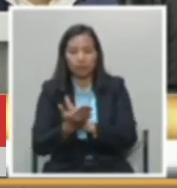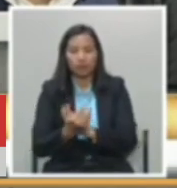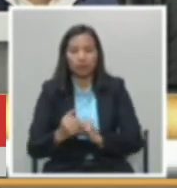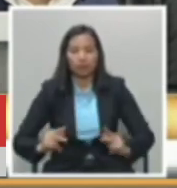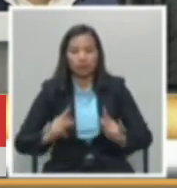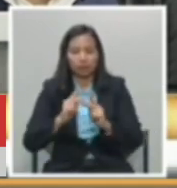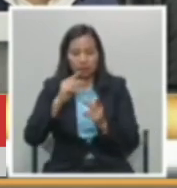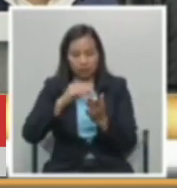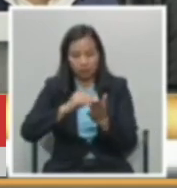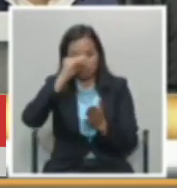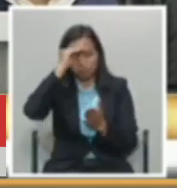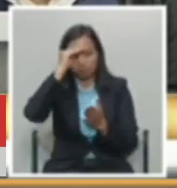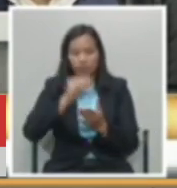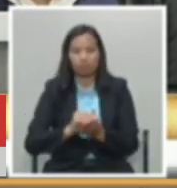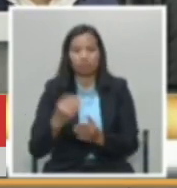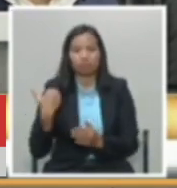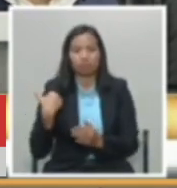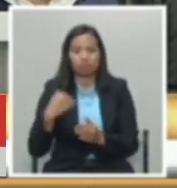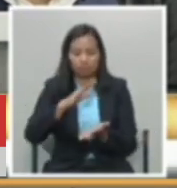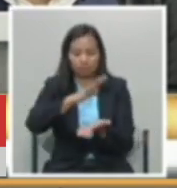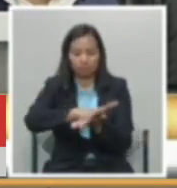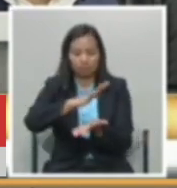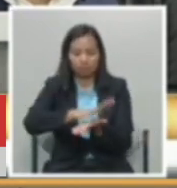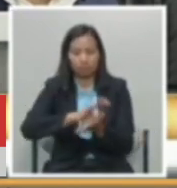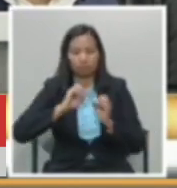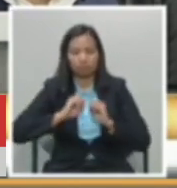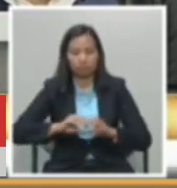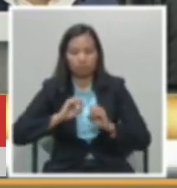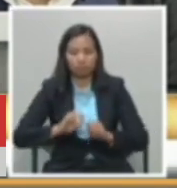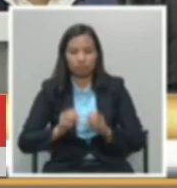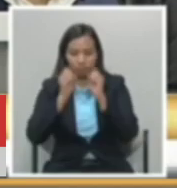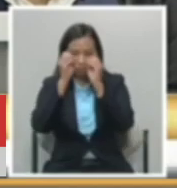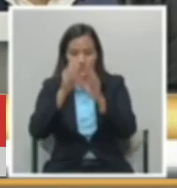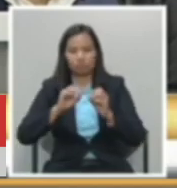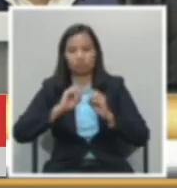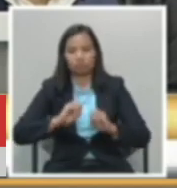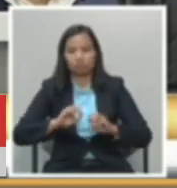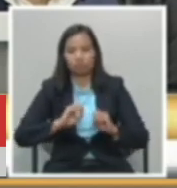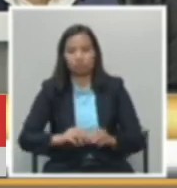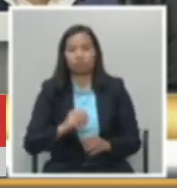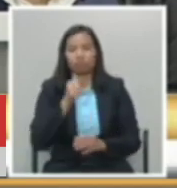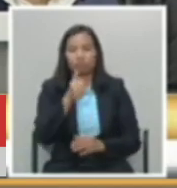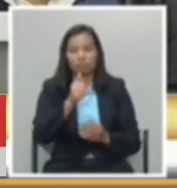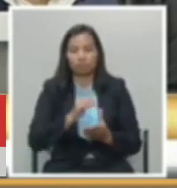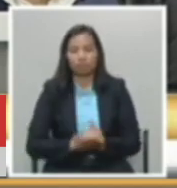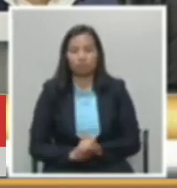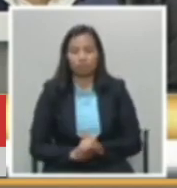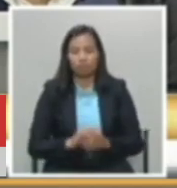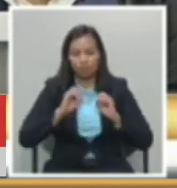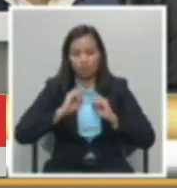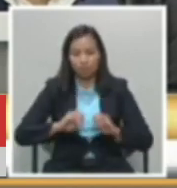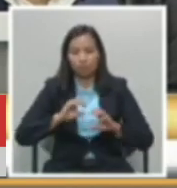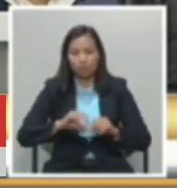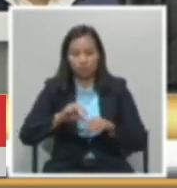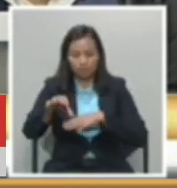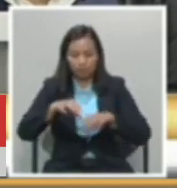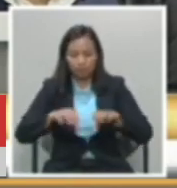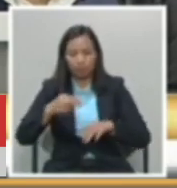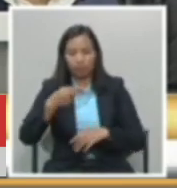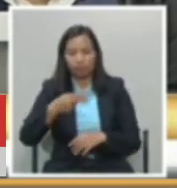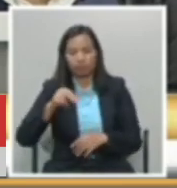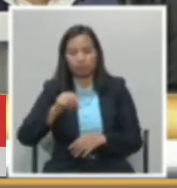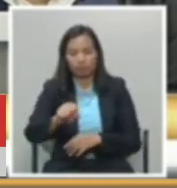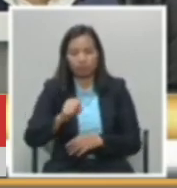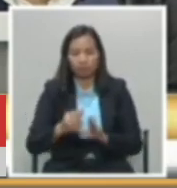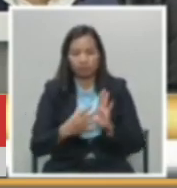งศึกษาธิการมีสักกี่โรงเรียนที่มีครูสอนเรื่องนี้ได้นอกจากครูสอนแล้วต้องจัดหลักสูตรให้ครูได้รับ